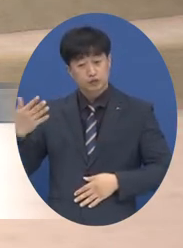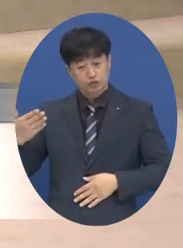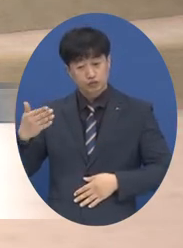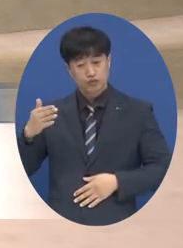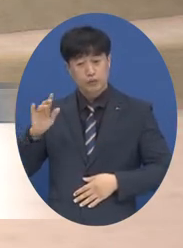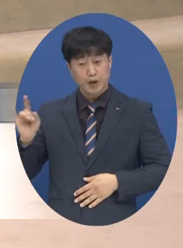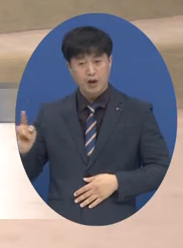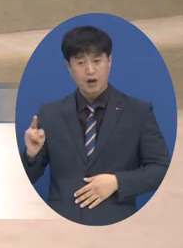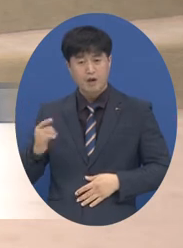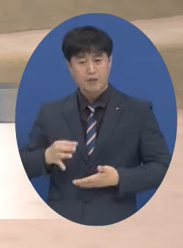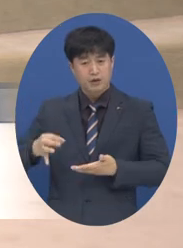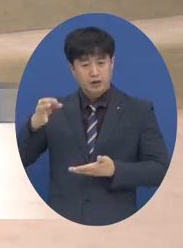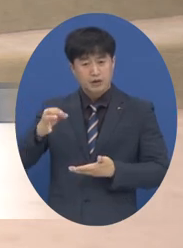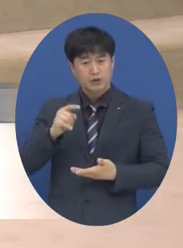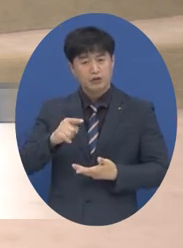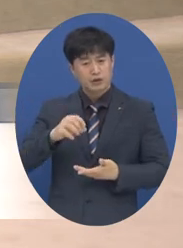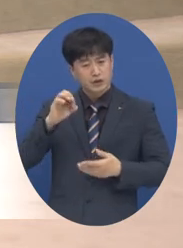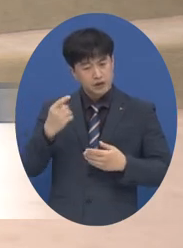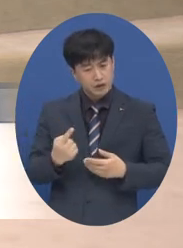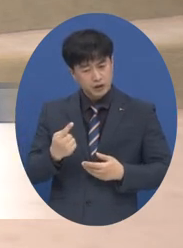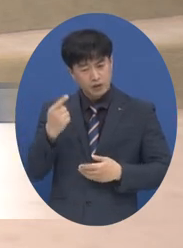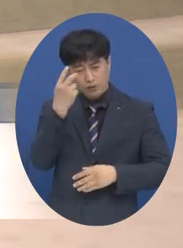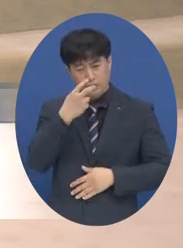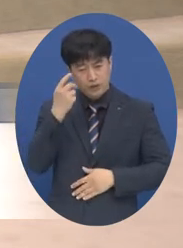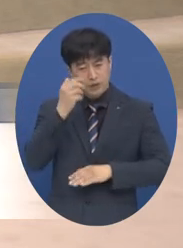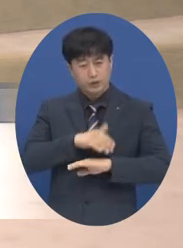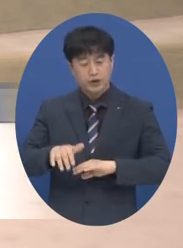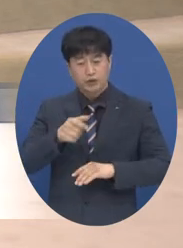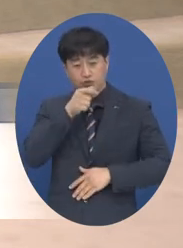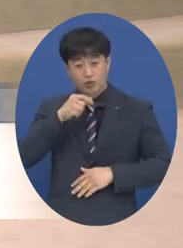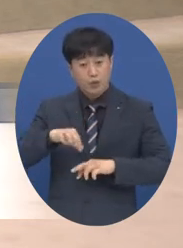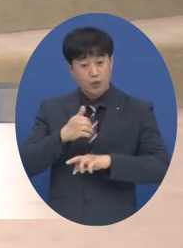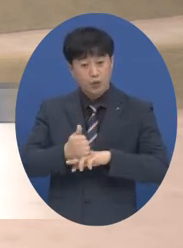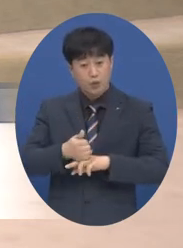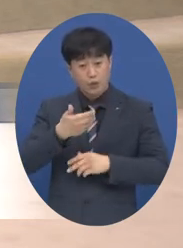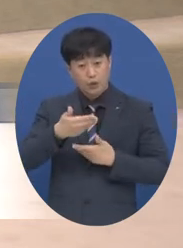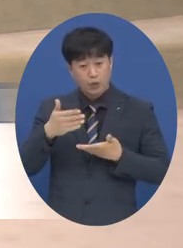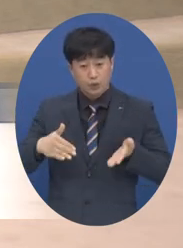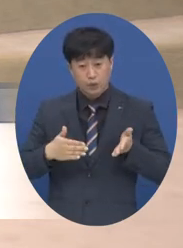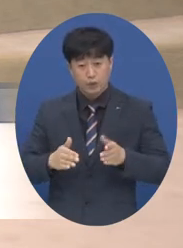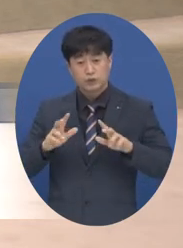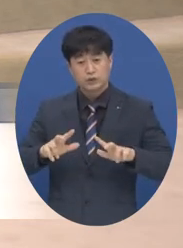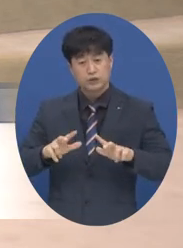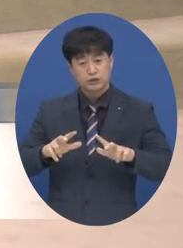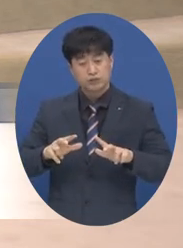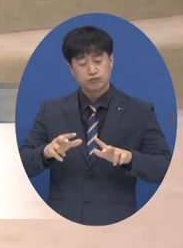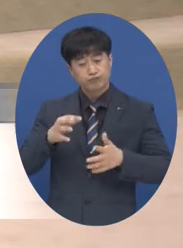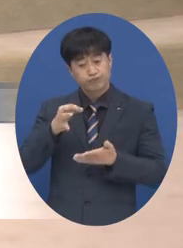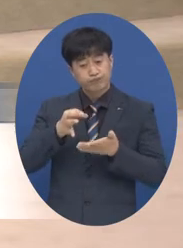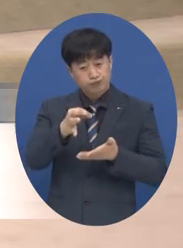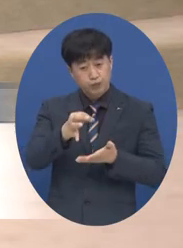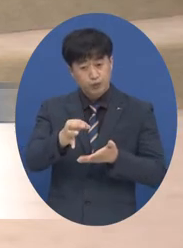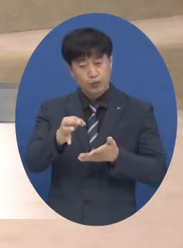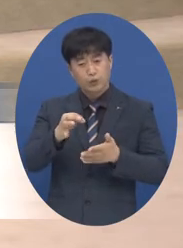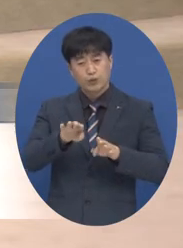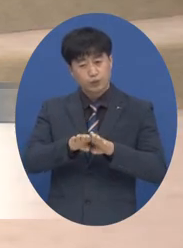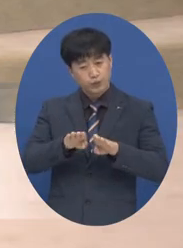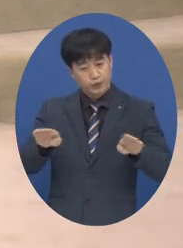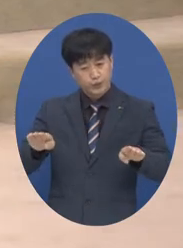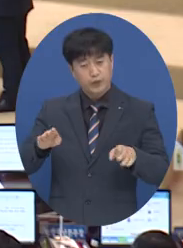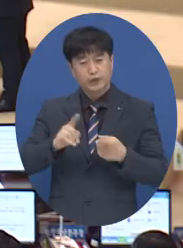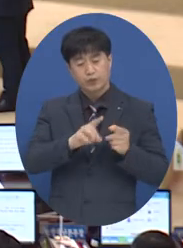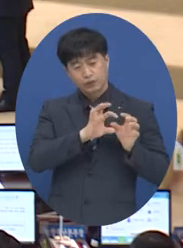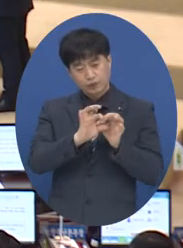부분은 통행료 인하 대책을 좀 검토해 나가야 되는데요 서수원 의왕 부분은 현행 통행료 수준의 유지될 수 있도록 정 모니터링하면서